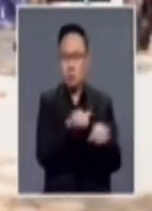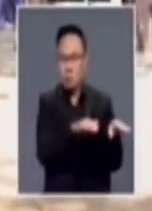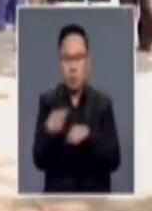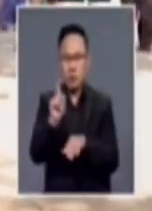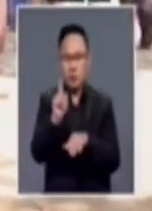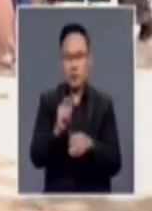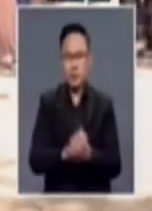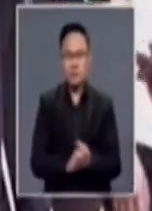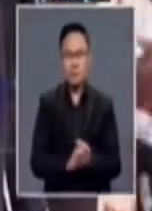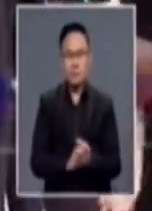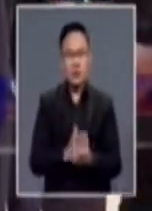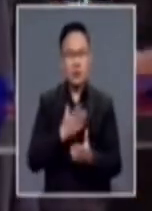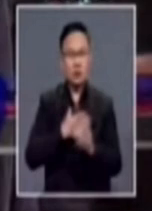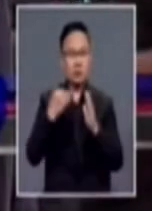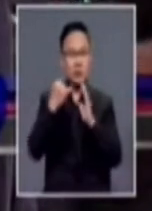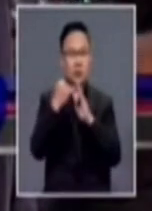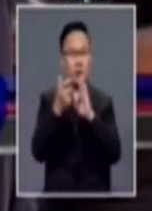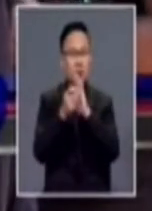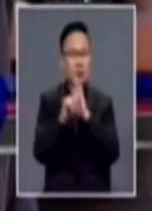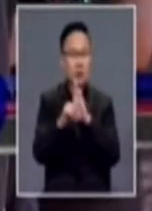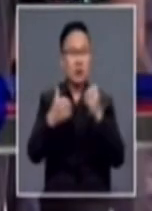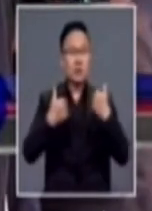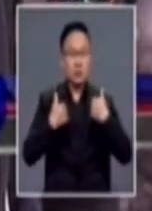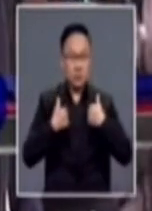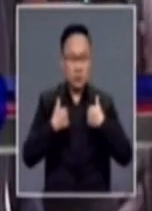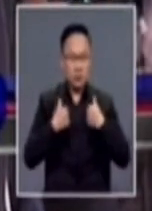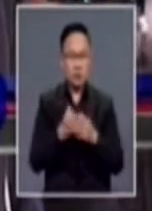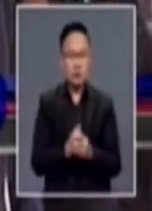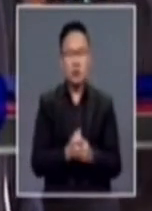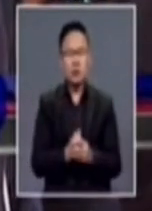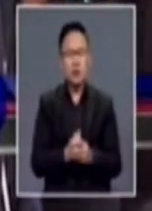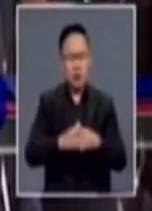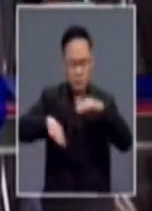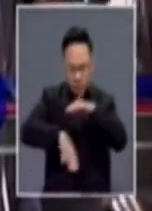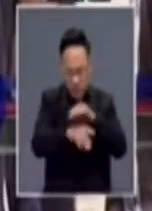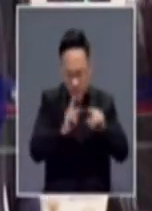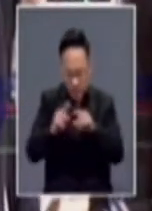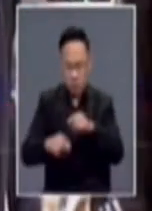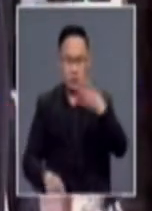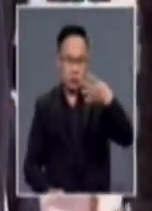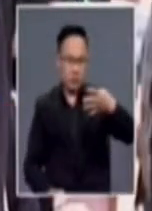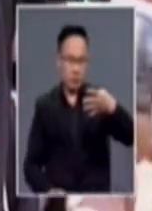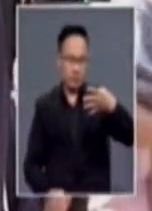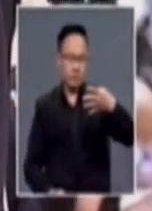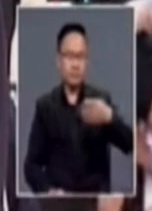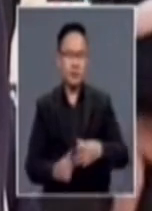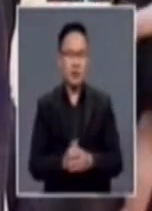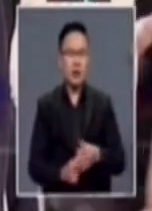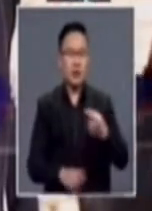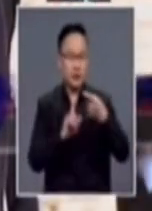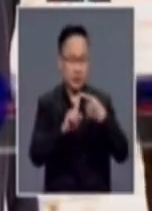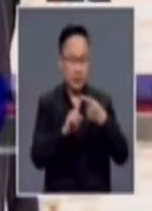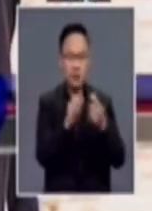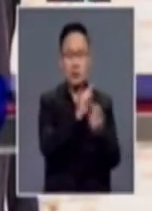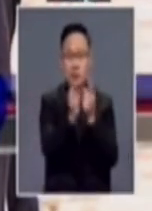นอย่างนี้นะครับว่าจังหวัดอยุธยาเนี่ยมีพื้นฐานหลักๆอยู่4ด้านนะครับด้านสังคม